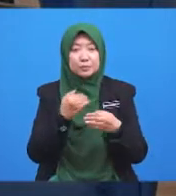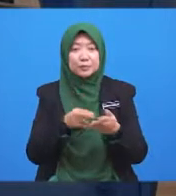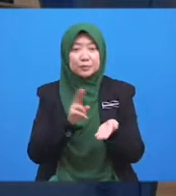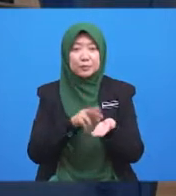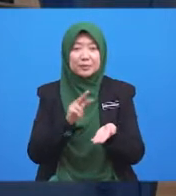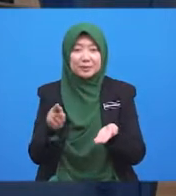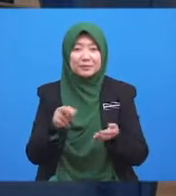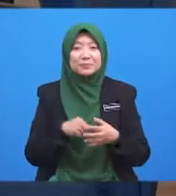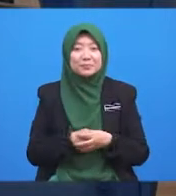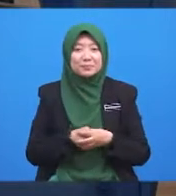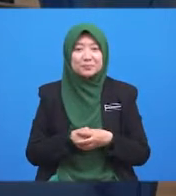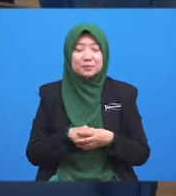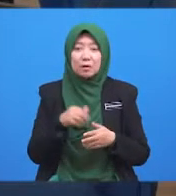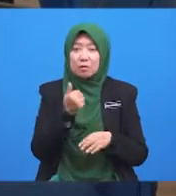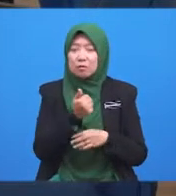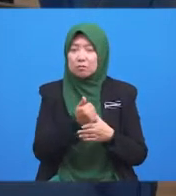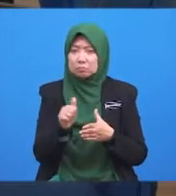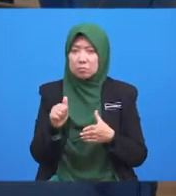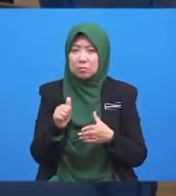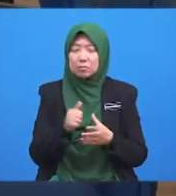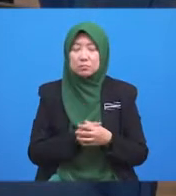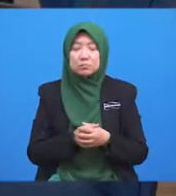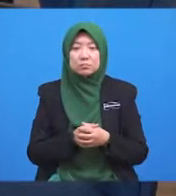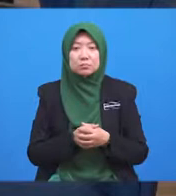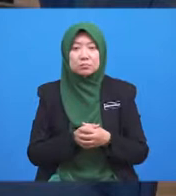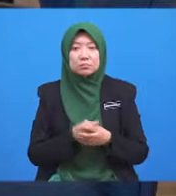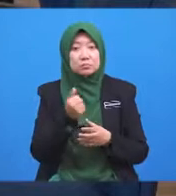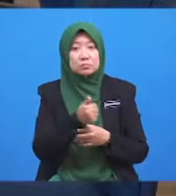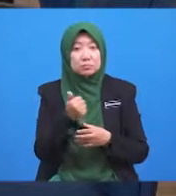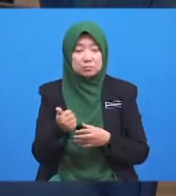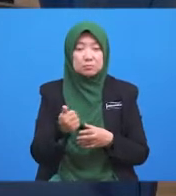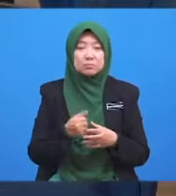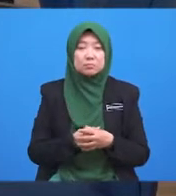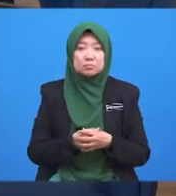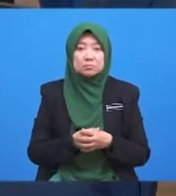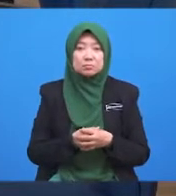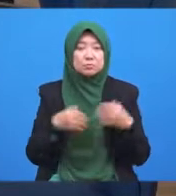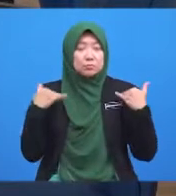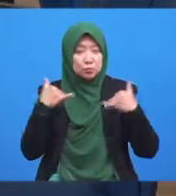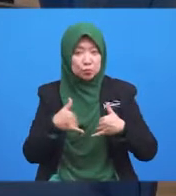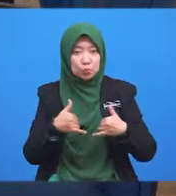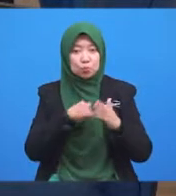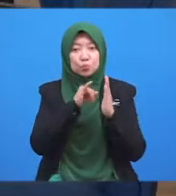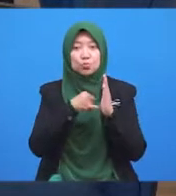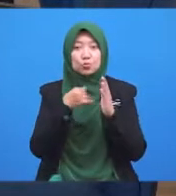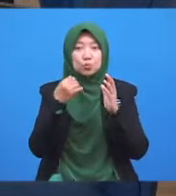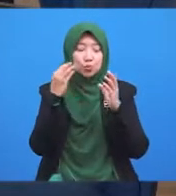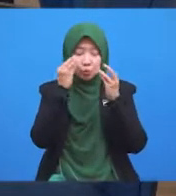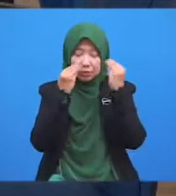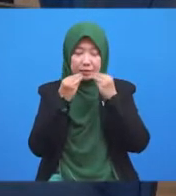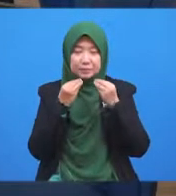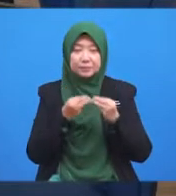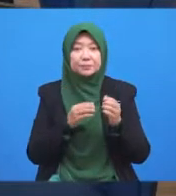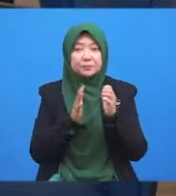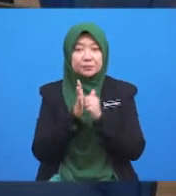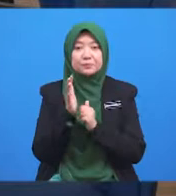rawatan. Antara peralatan PPE yang perlu digunakan adalah kod juruestetik, sarung